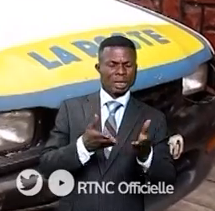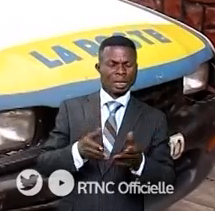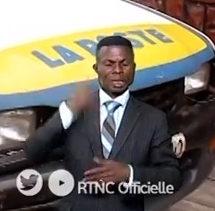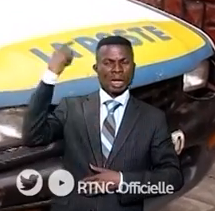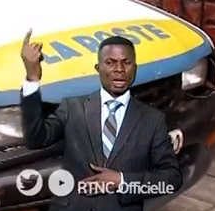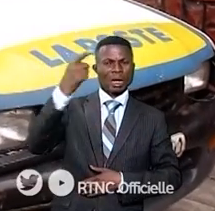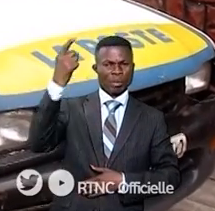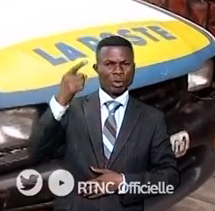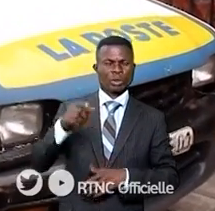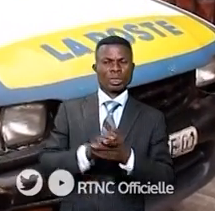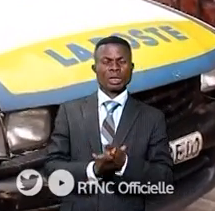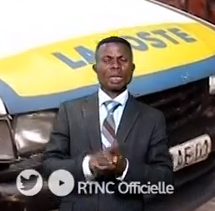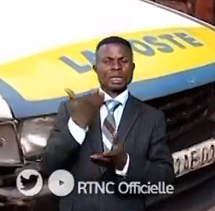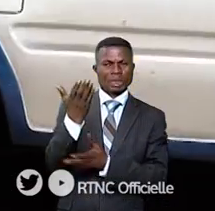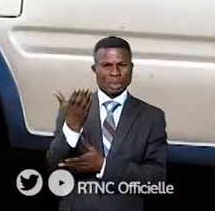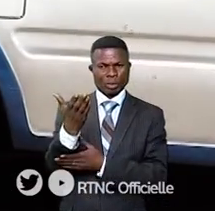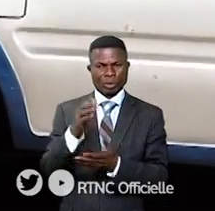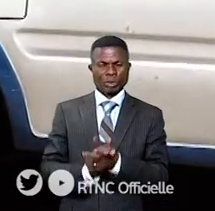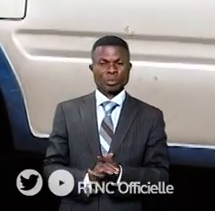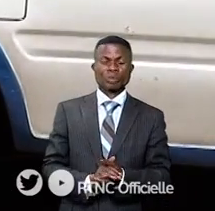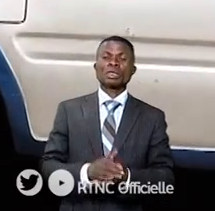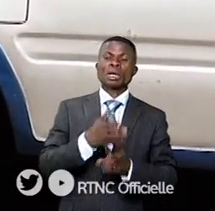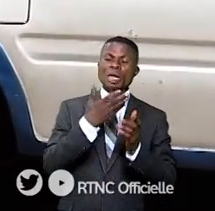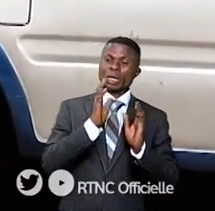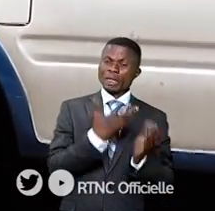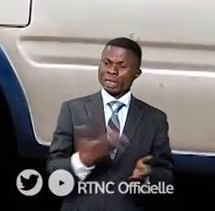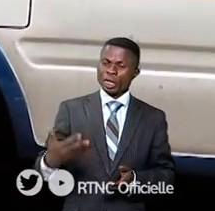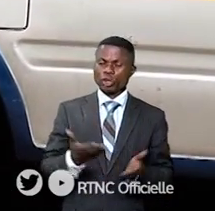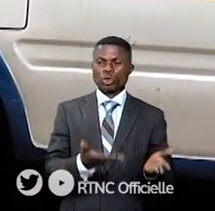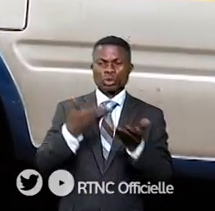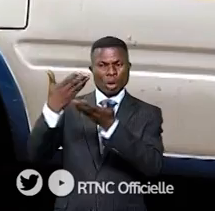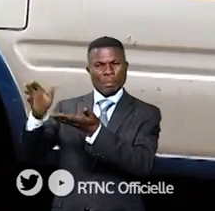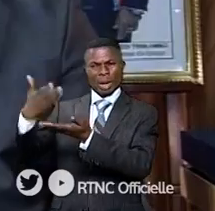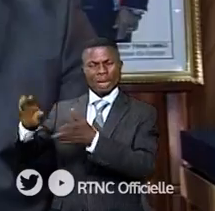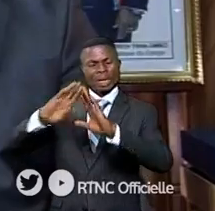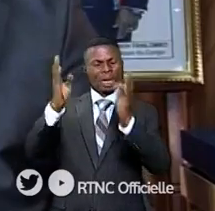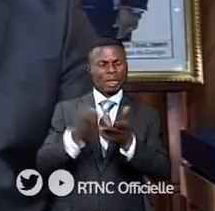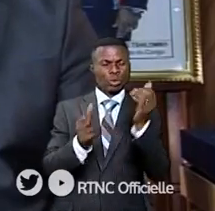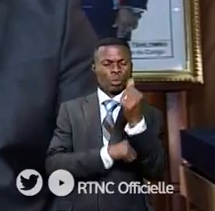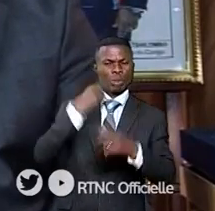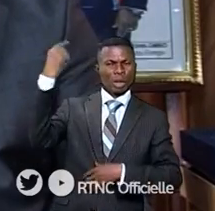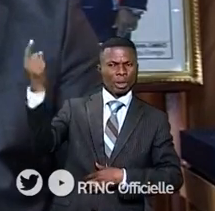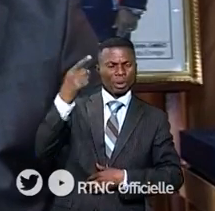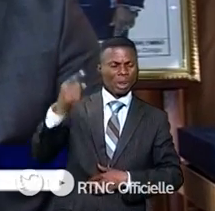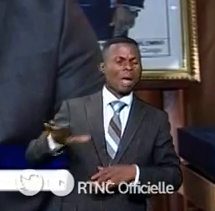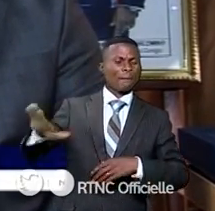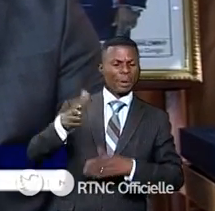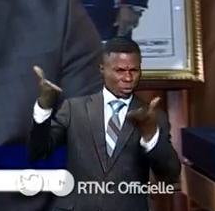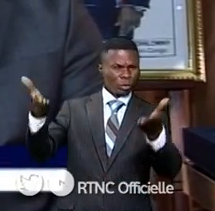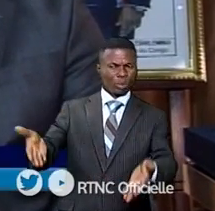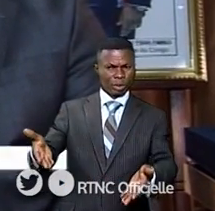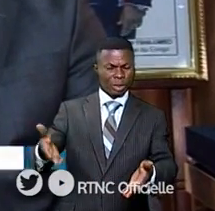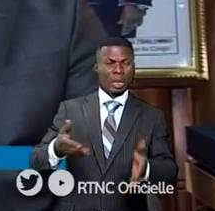universel qui exige que le courrier soit distribué à tous les habitants de la planète où qu'ils se trouvent.